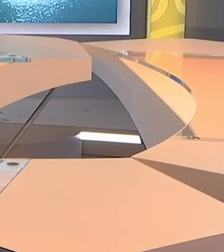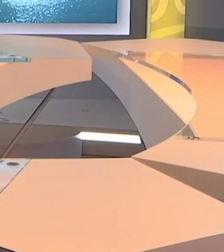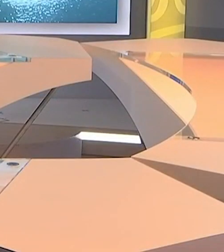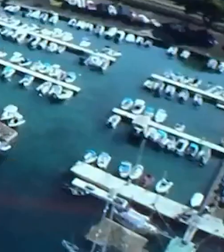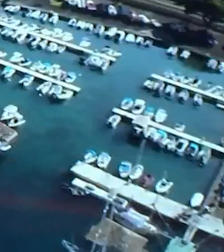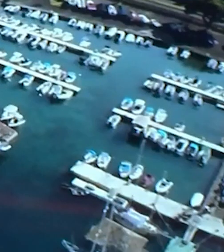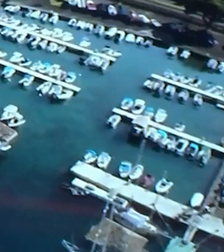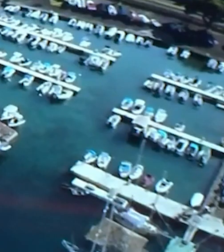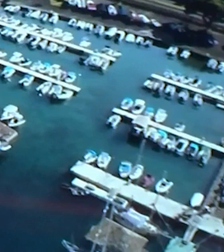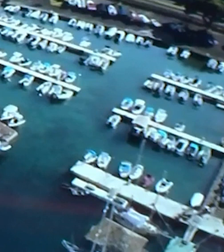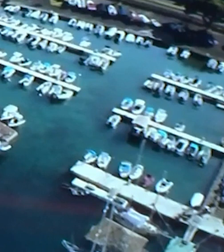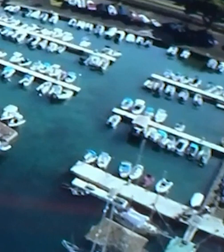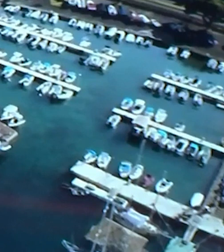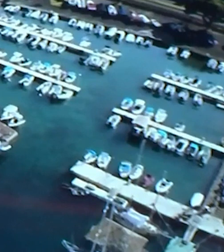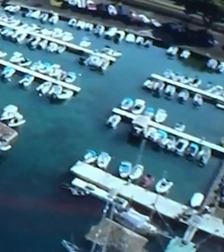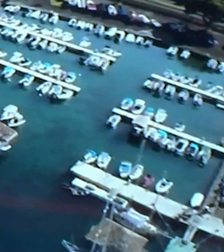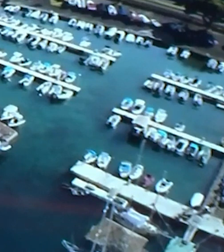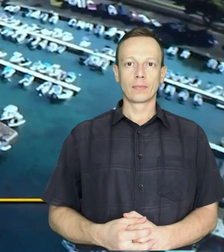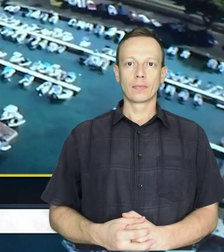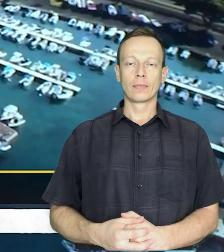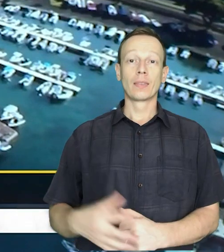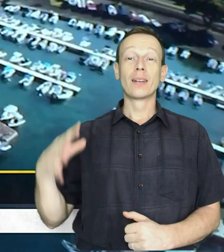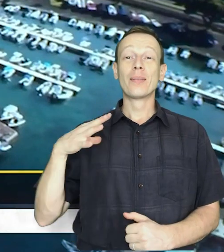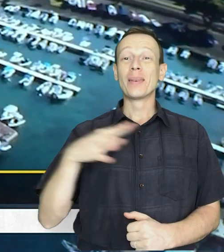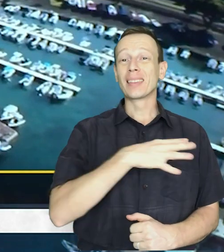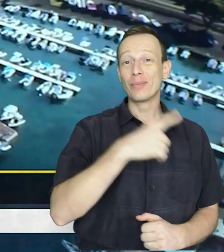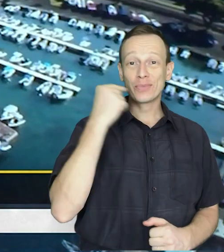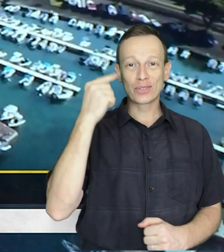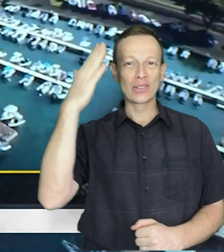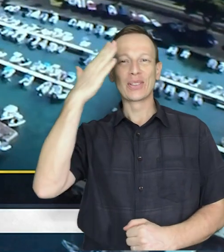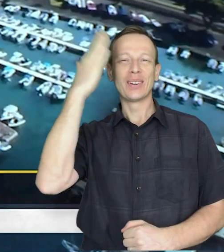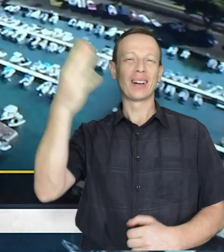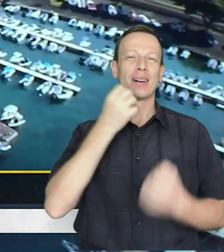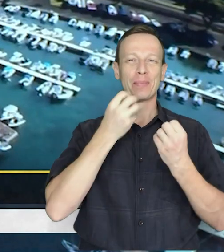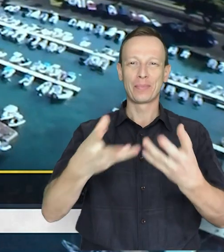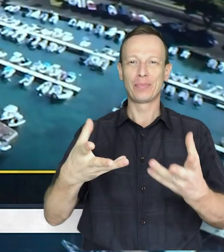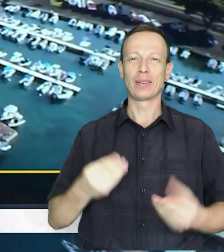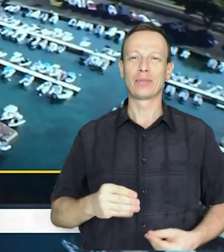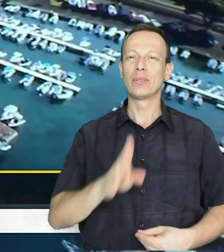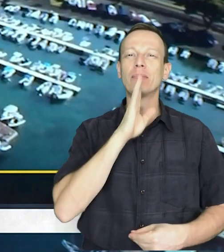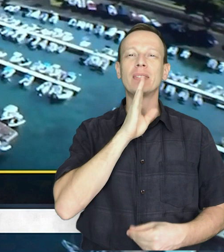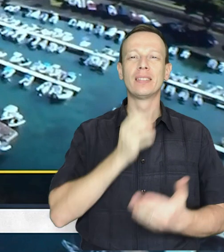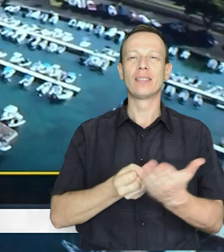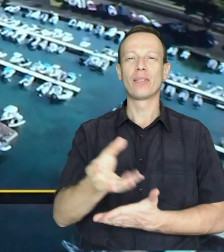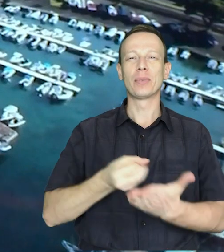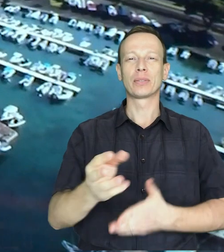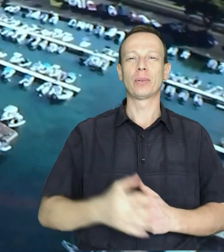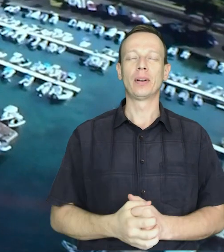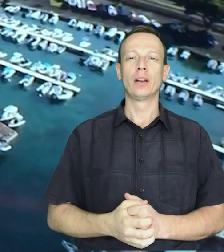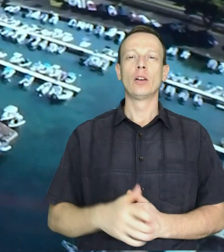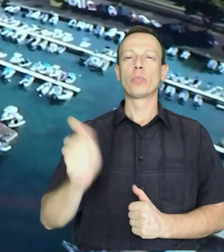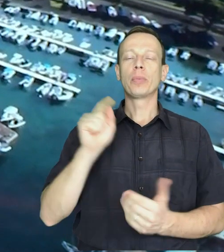Oui, Namouro, Yaorana et Emere, Yaorana Louvaina et Totato Farire et Ni. Madame, Monsieur, Yaorana et bienvenue dans votre journal de